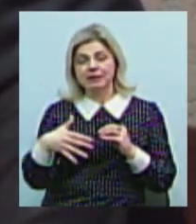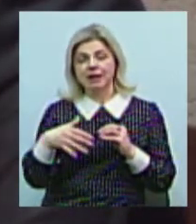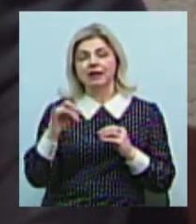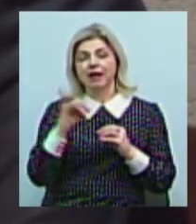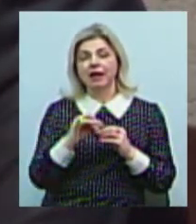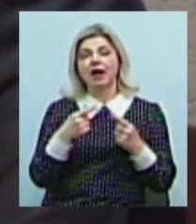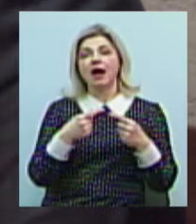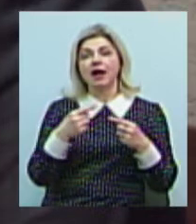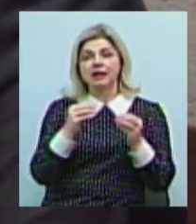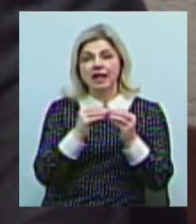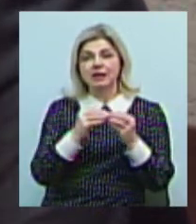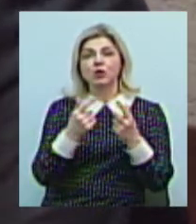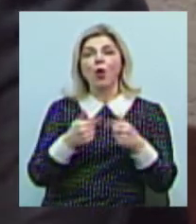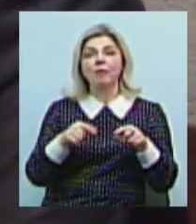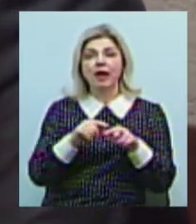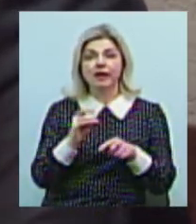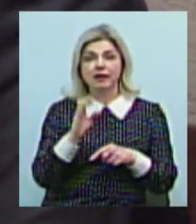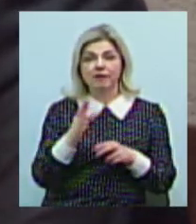об'єктів, які війшли, вважаються